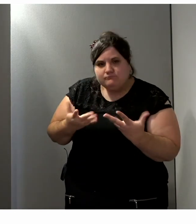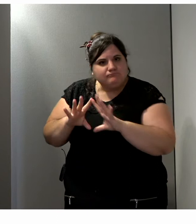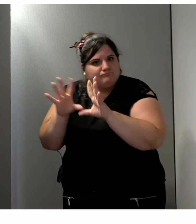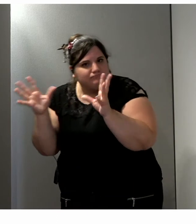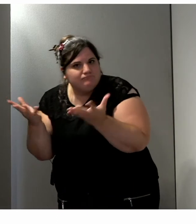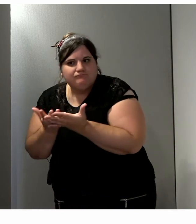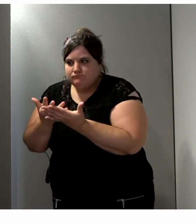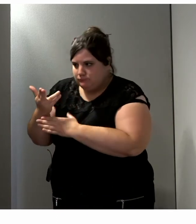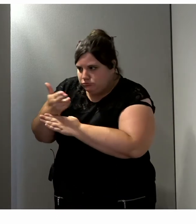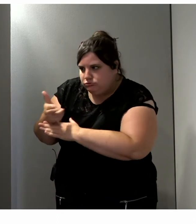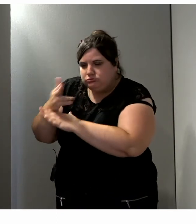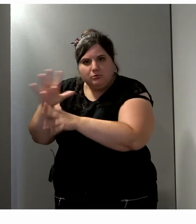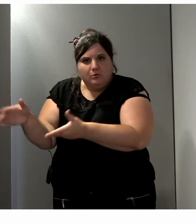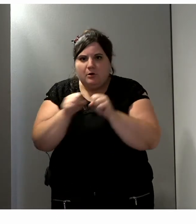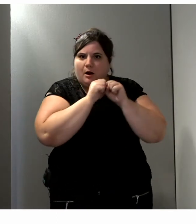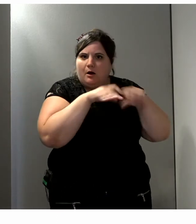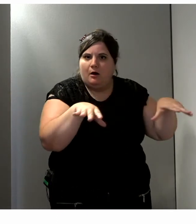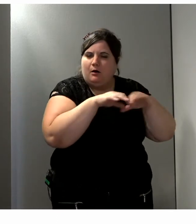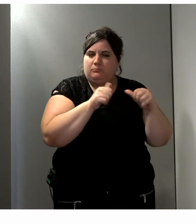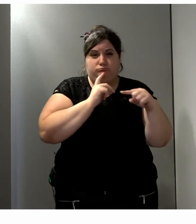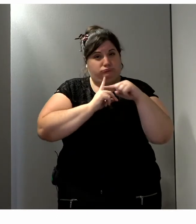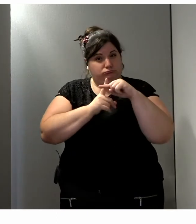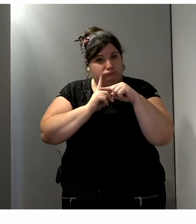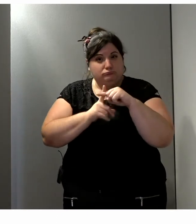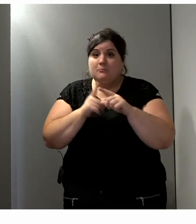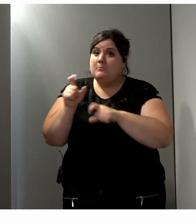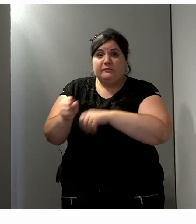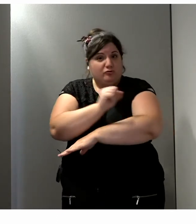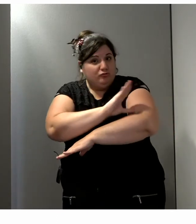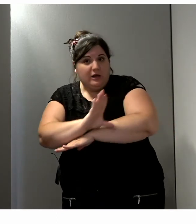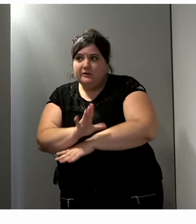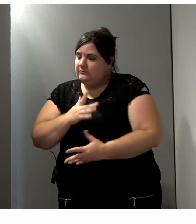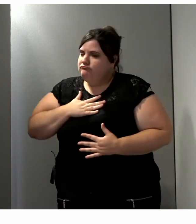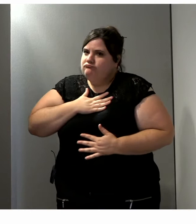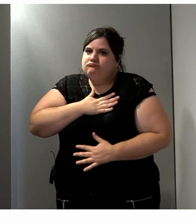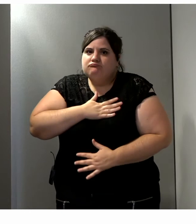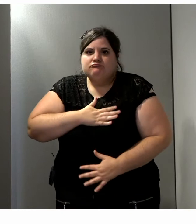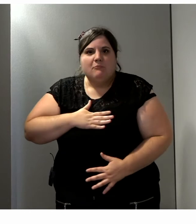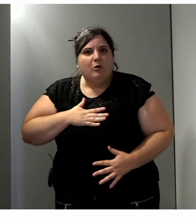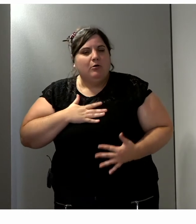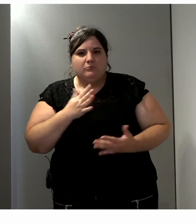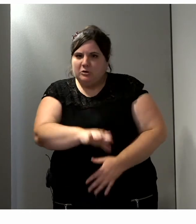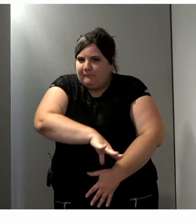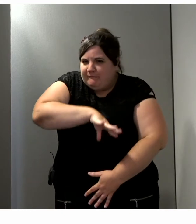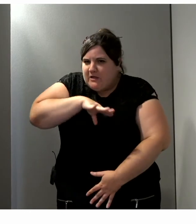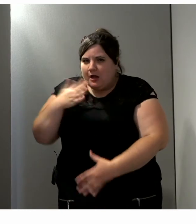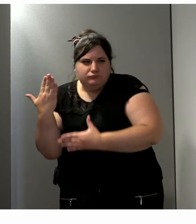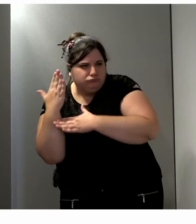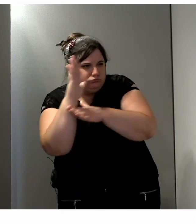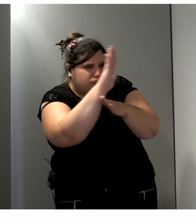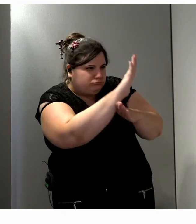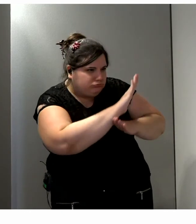de satisfaction. Et pour les éditeurs des chaînes de télévision, un vrai motif de fierté aussi de retransmettre ces événements. Donc faire un